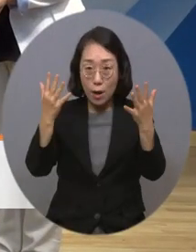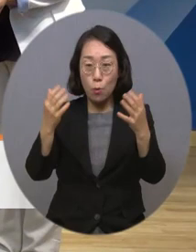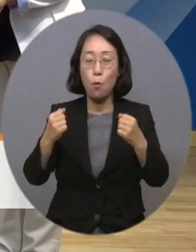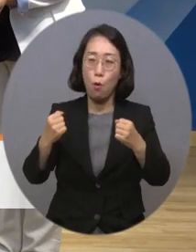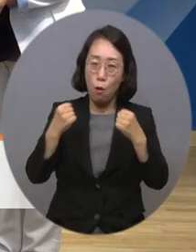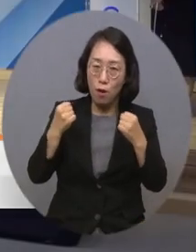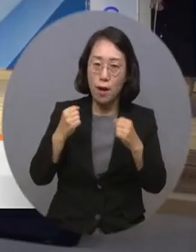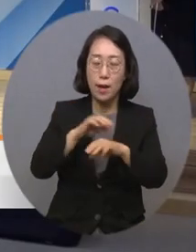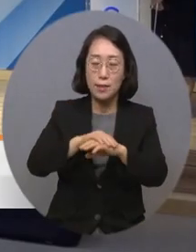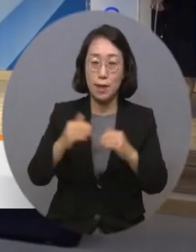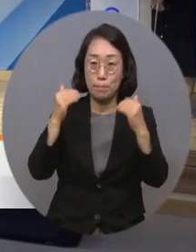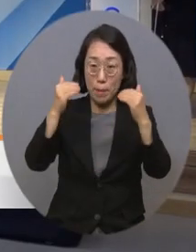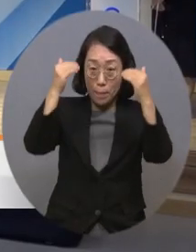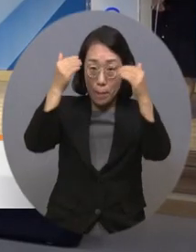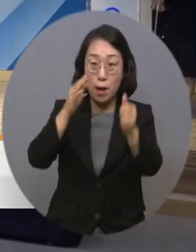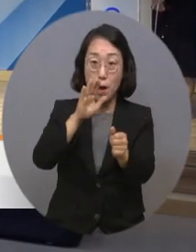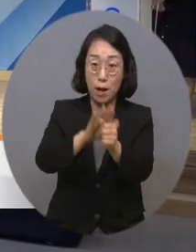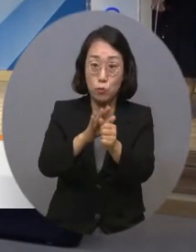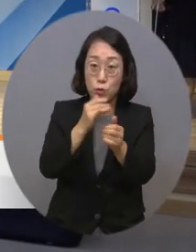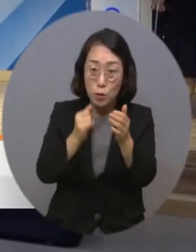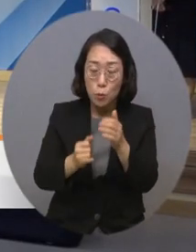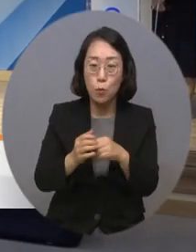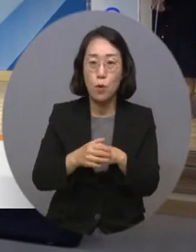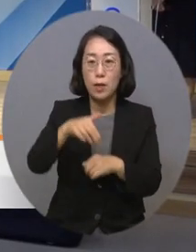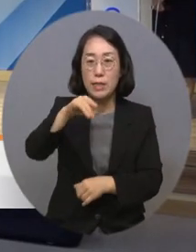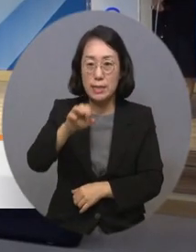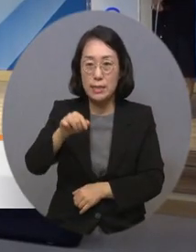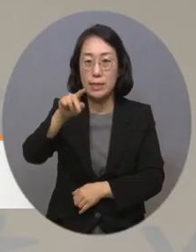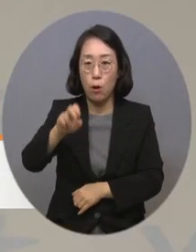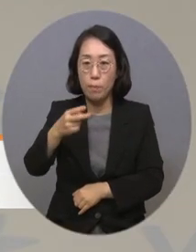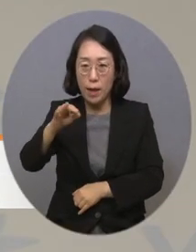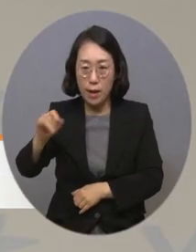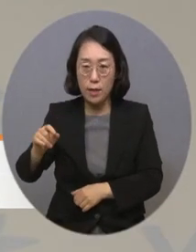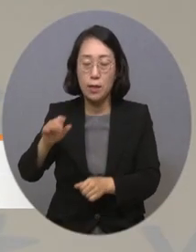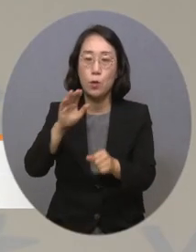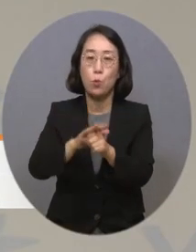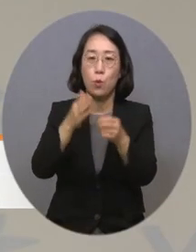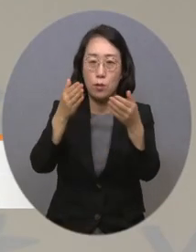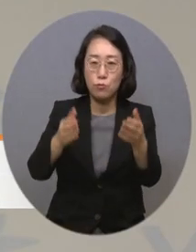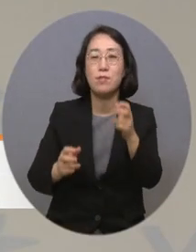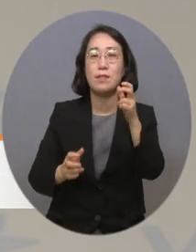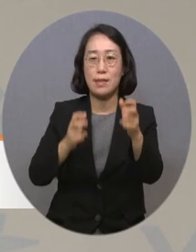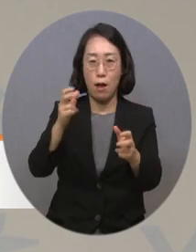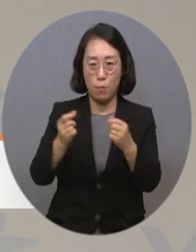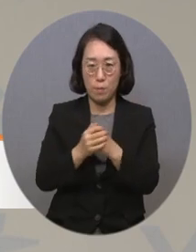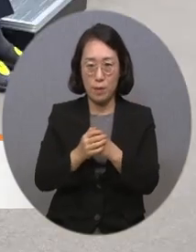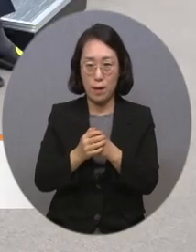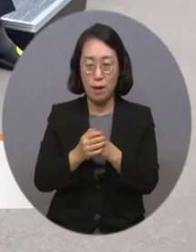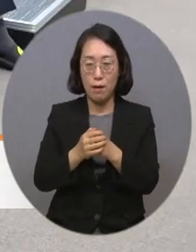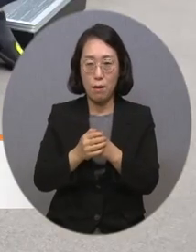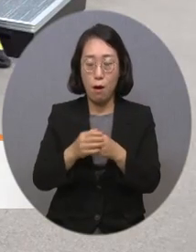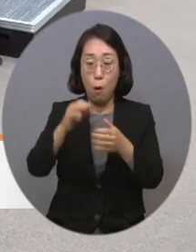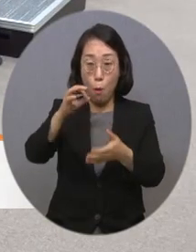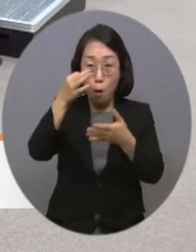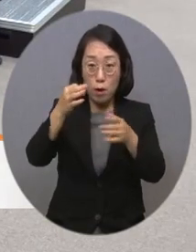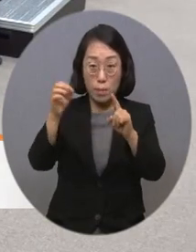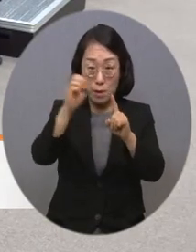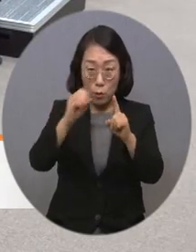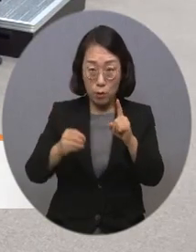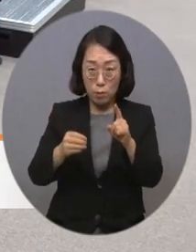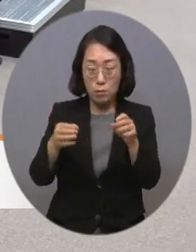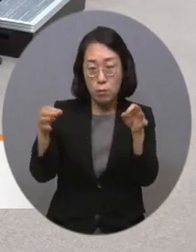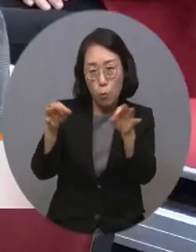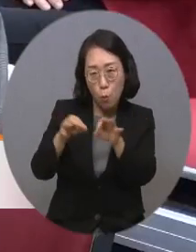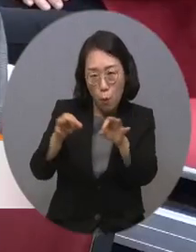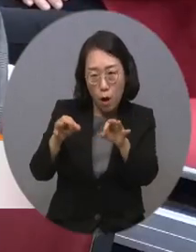성장할 수 있도록 희망의 징검다리를 놓아주는 사업입니다. 해당 사업은 포스코 직원들의 급여 1%로